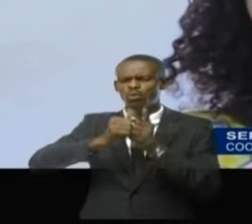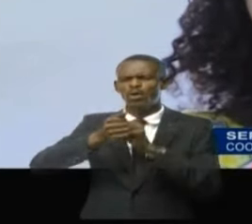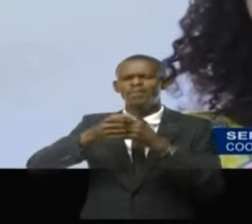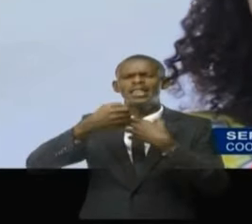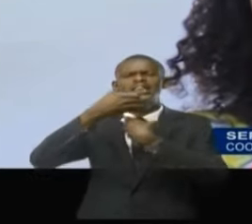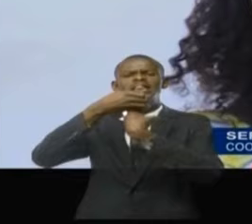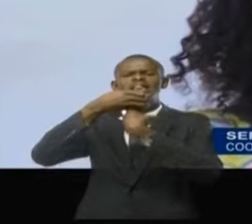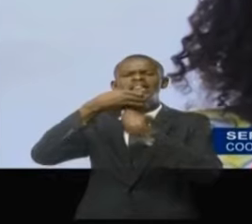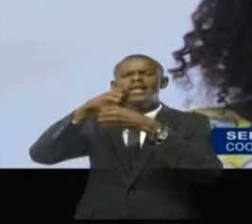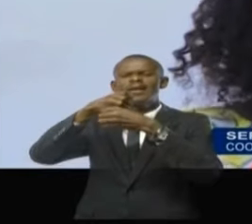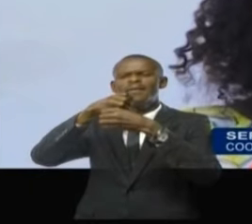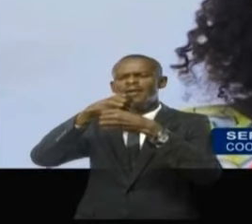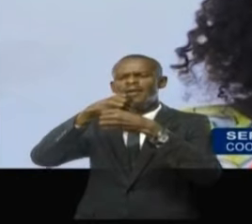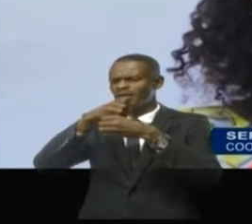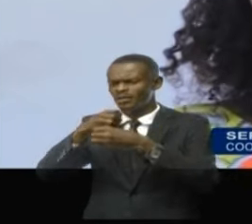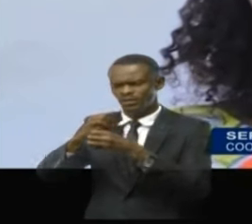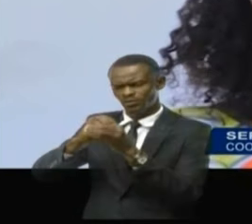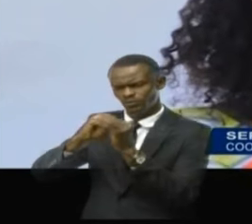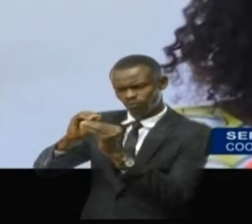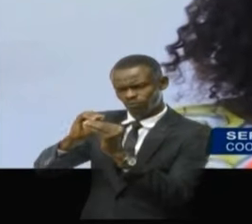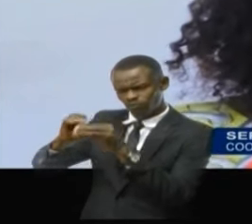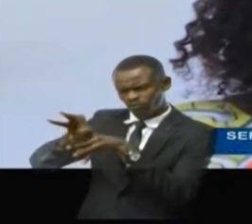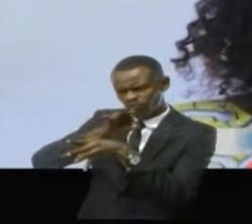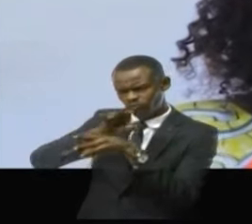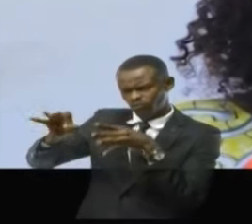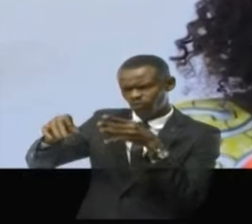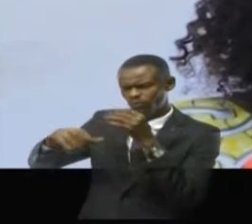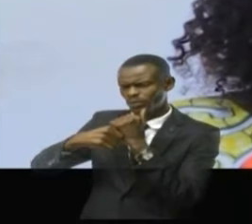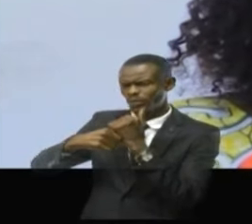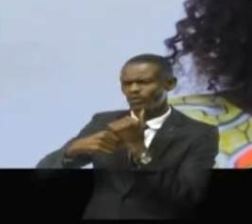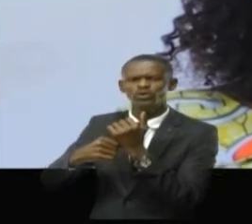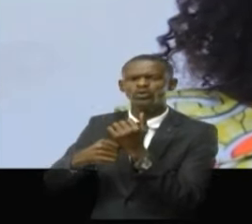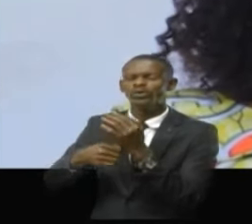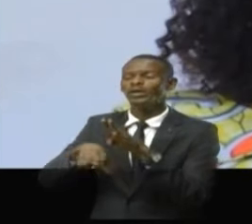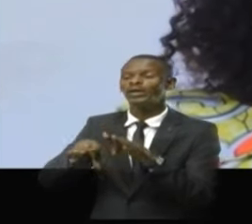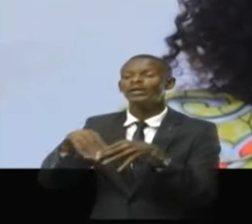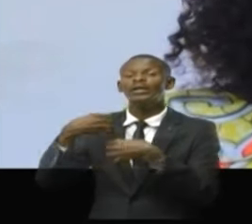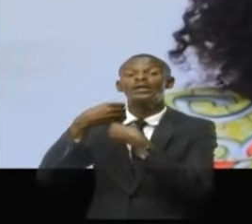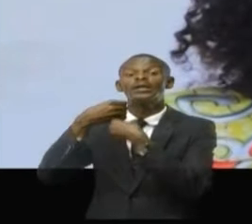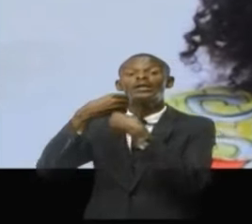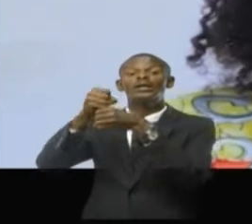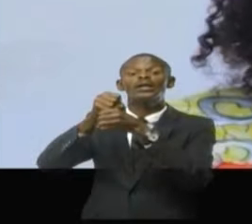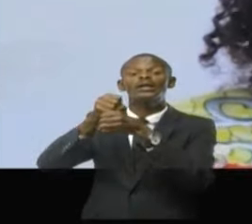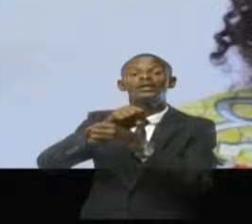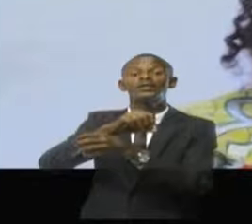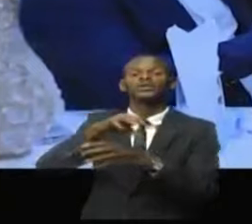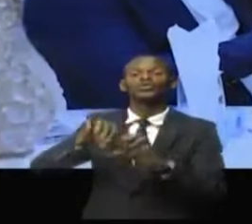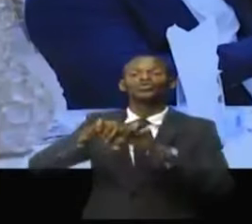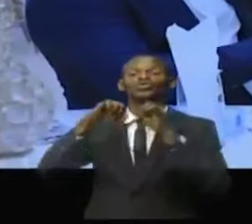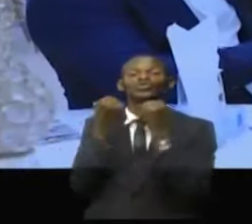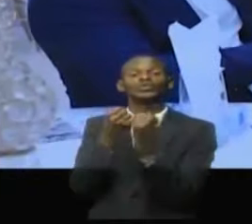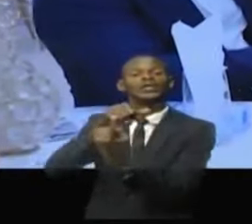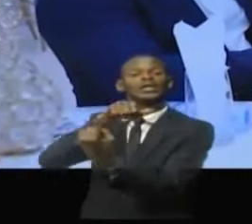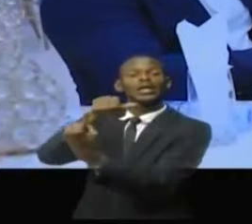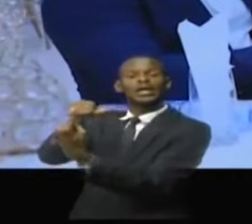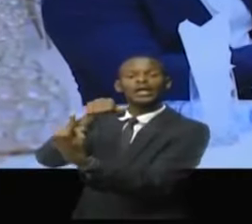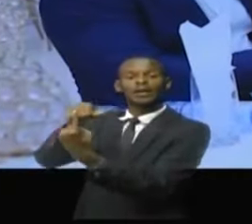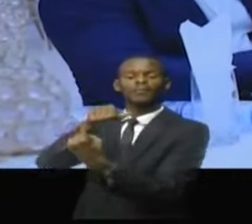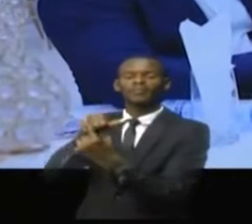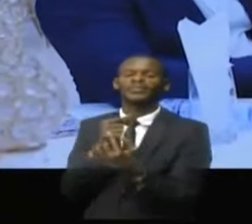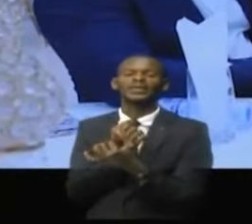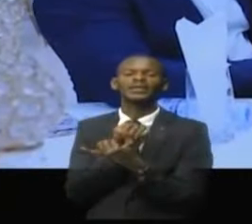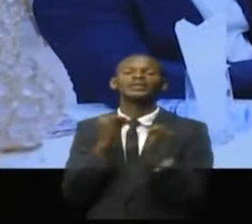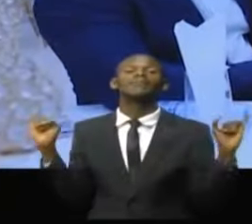occuper, afin qu'ils aient un sou pour subvenir à leurs besoins eux-mêmes. Une récompense qui